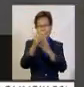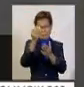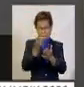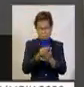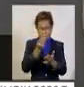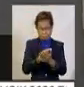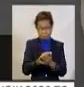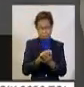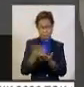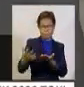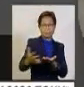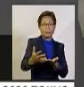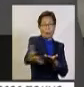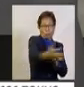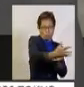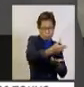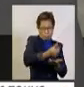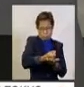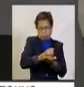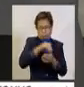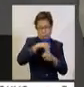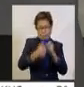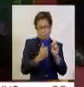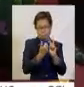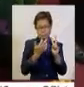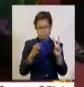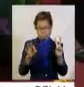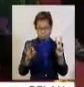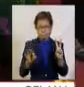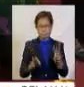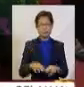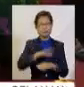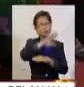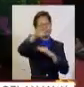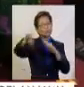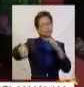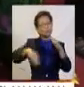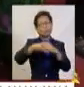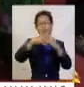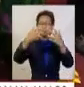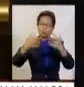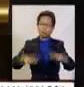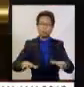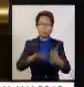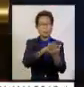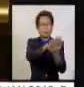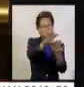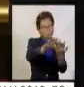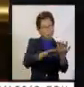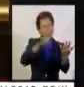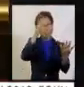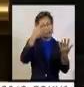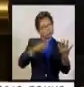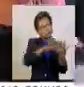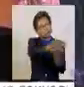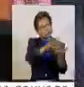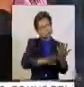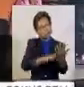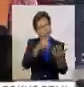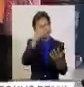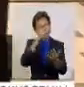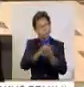RM261.8 bilion hasil dijangka dikutip tahun depan. Segala-galanya sudah dirangka kerajaan.